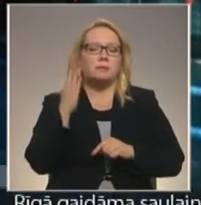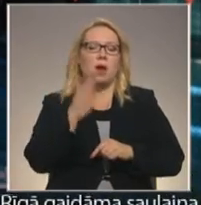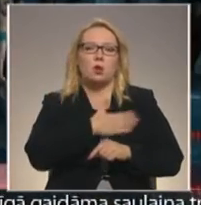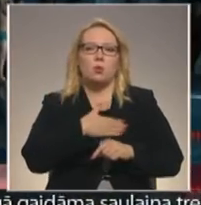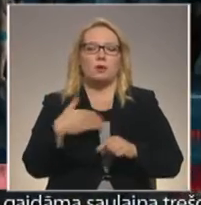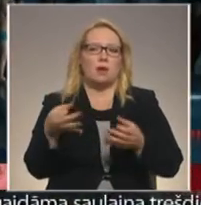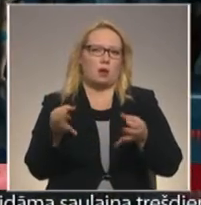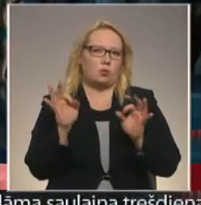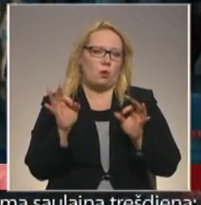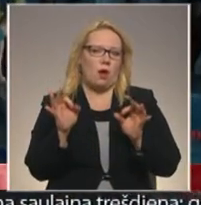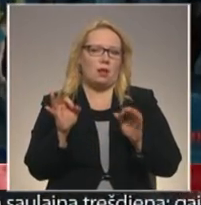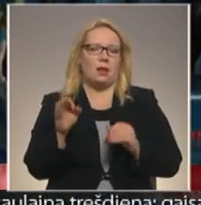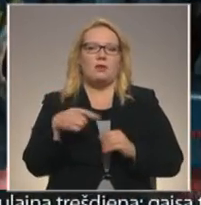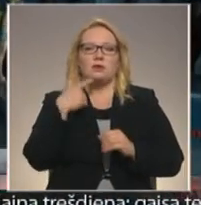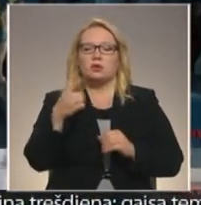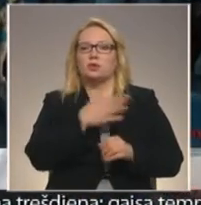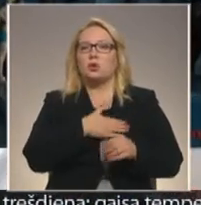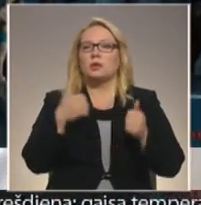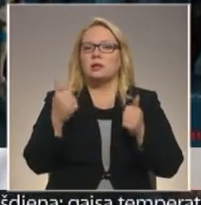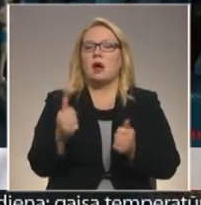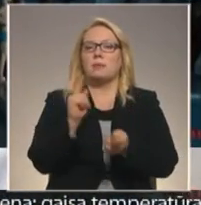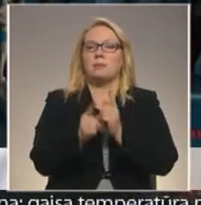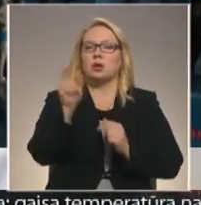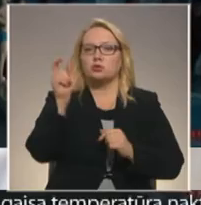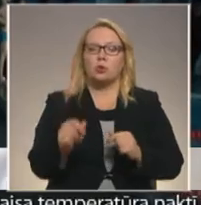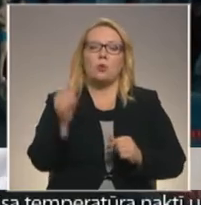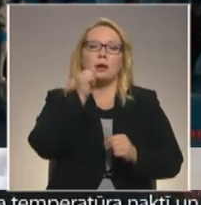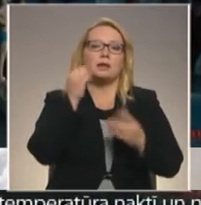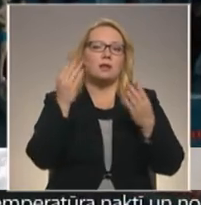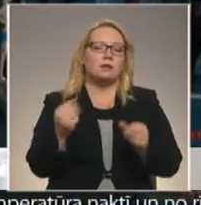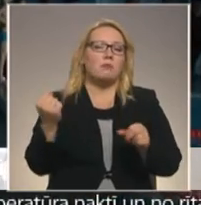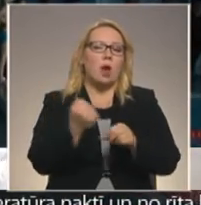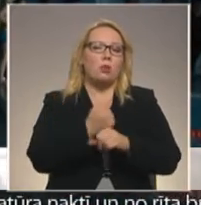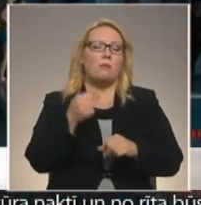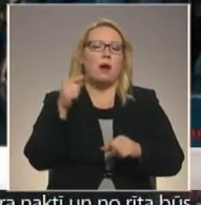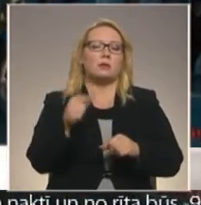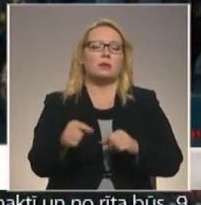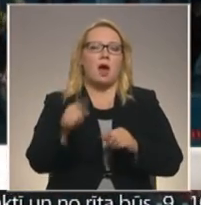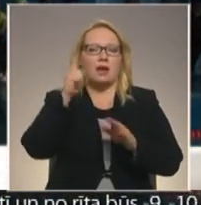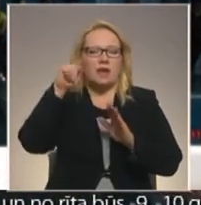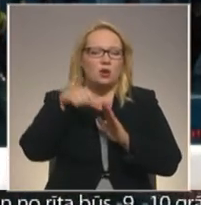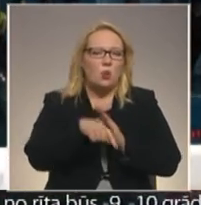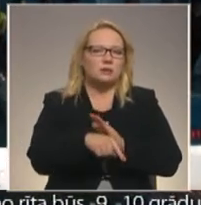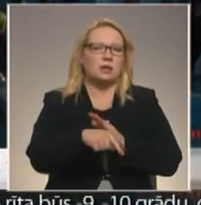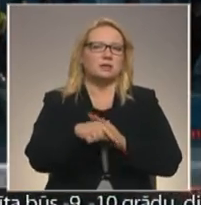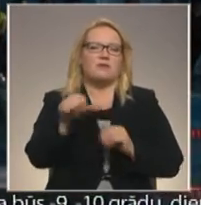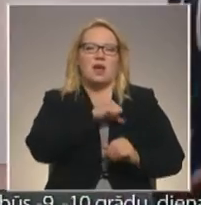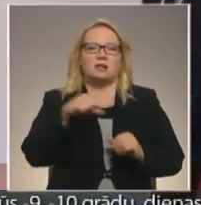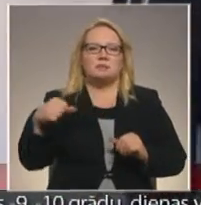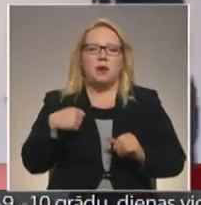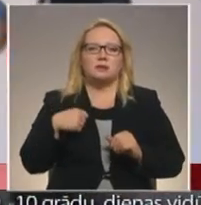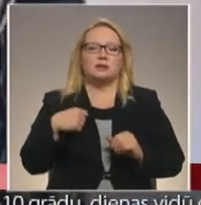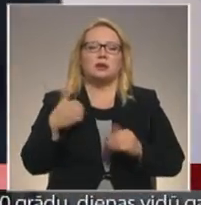ļoti aktuāli. Ļoti labi tas ir priekš skolotāja, jo savā ikdienas darbā tu tomēr tā ierocies mazliet, tu viens pats tur